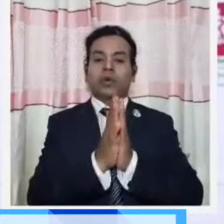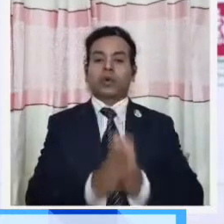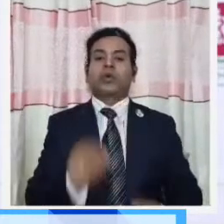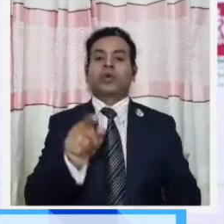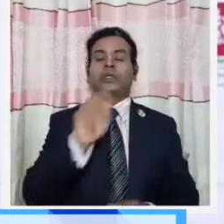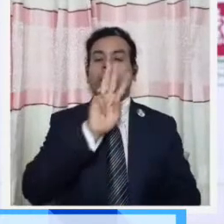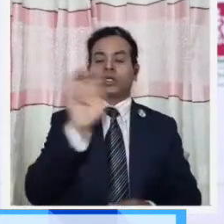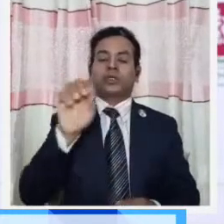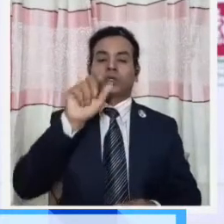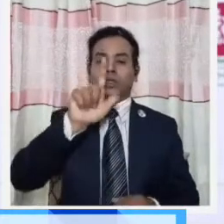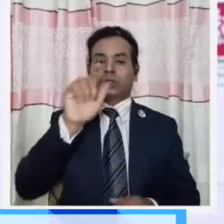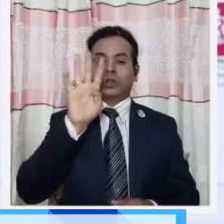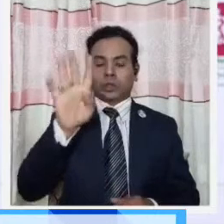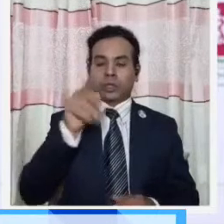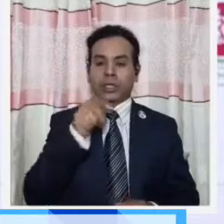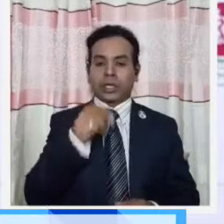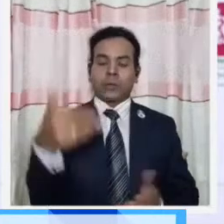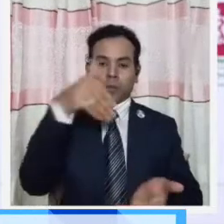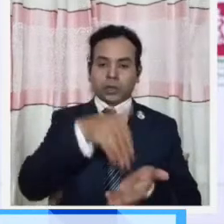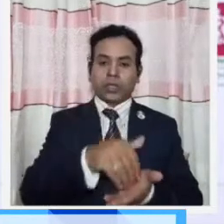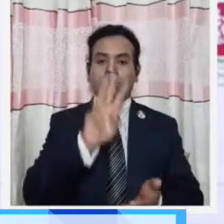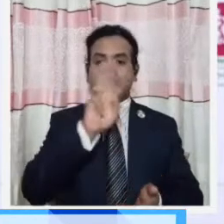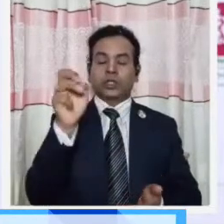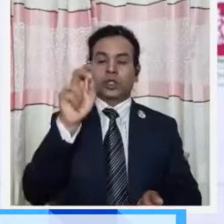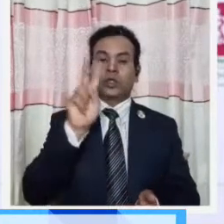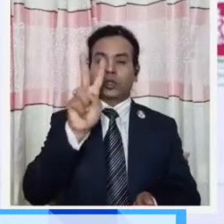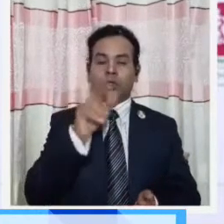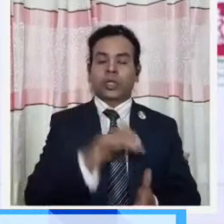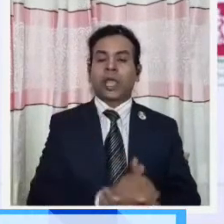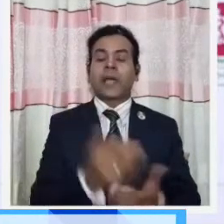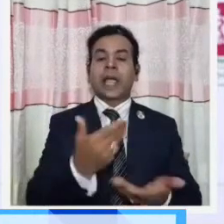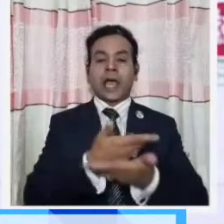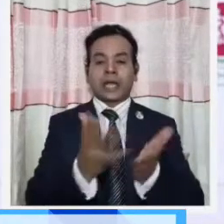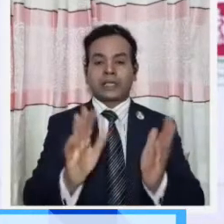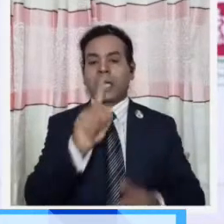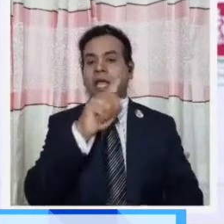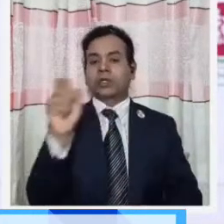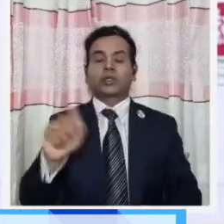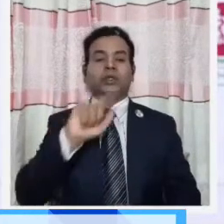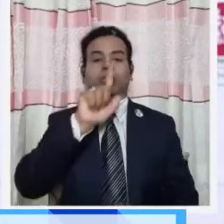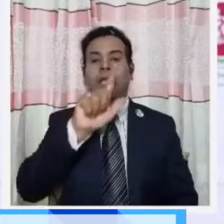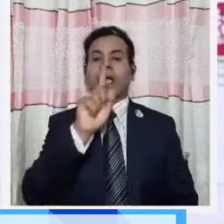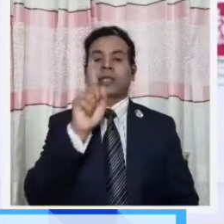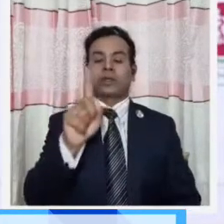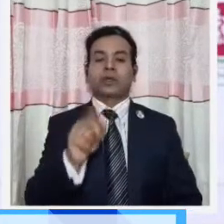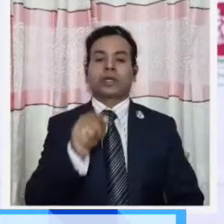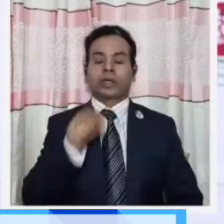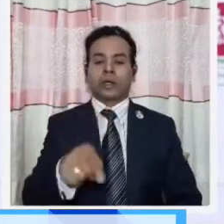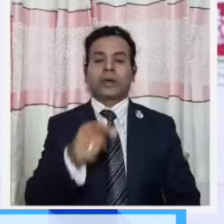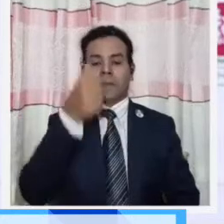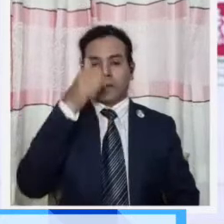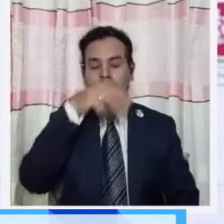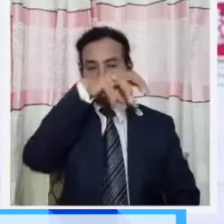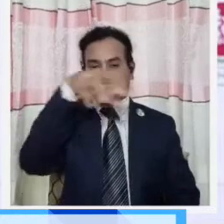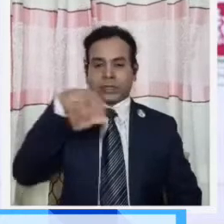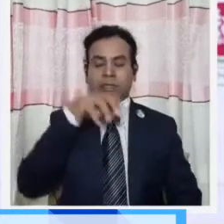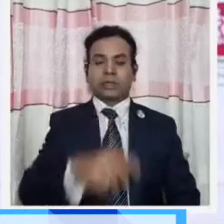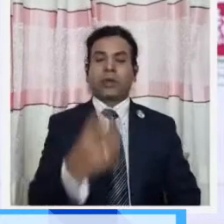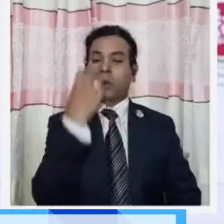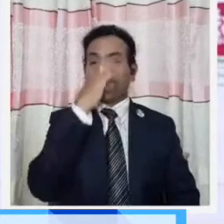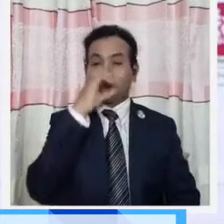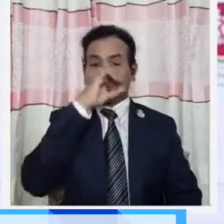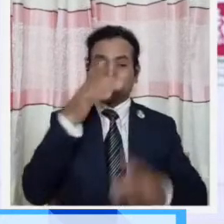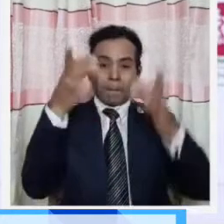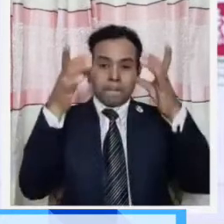আছে ১০,৫৫৪টি। সারা দেশে আইসিইউ শয্যা সংখ্যা ৩৭৪টি, রোগী ভর্তি আছে ২০৩ জন এবং